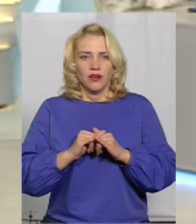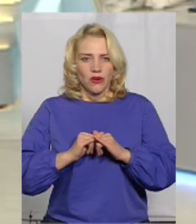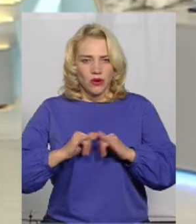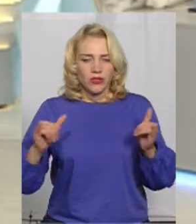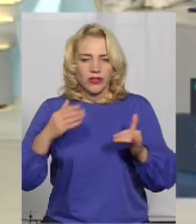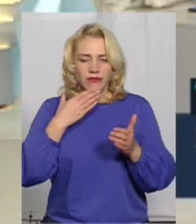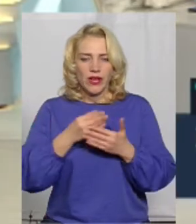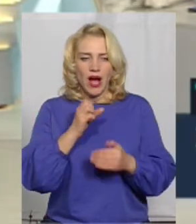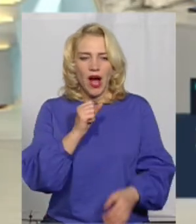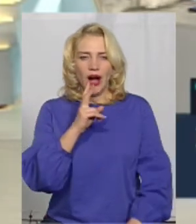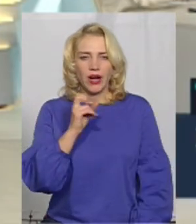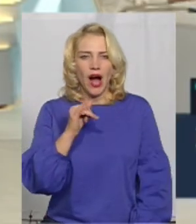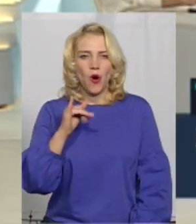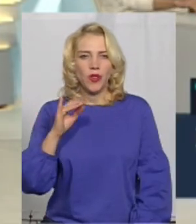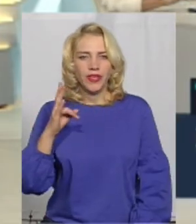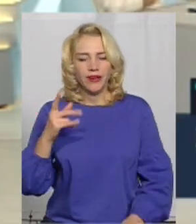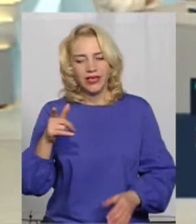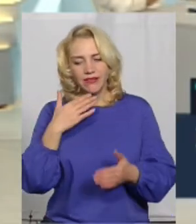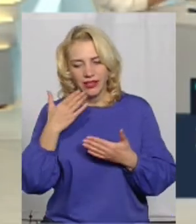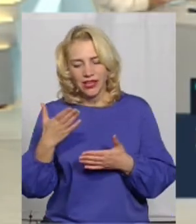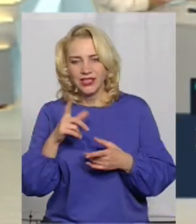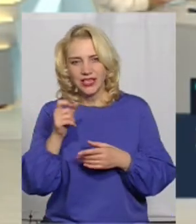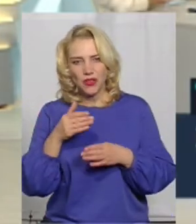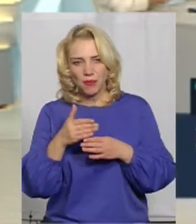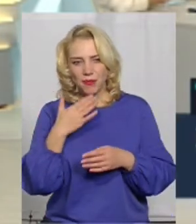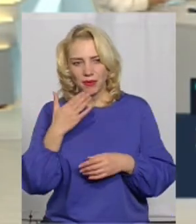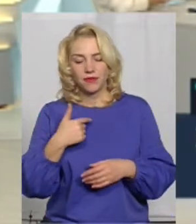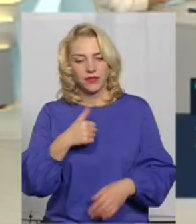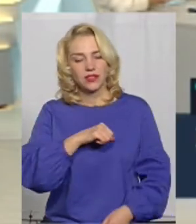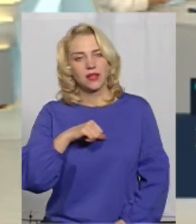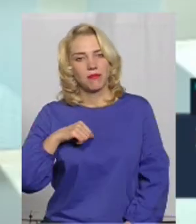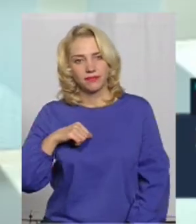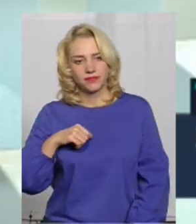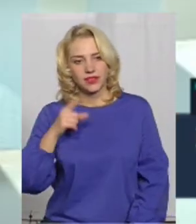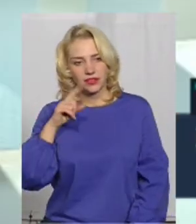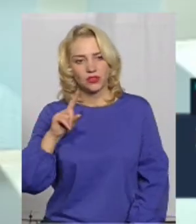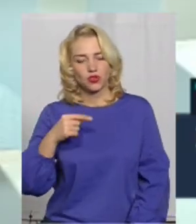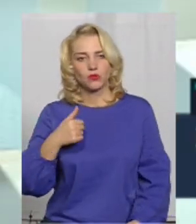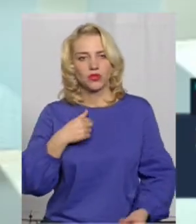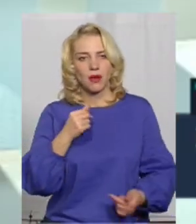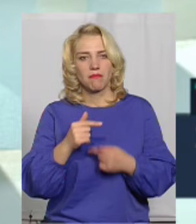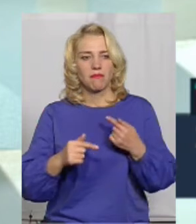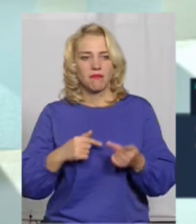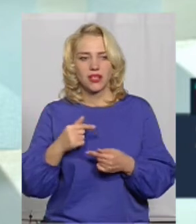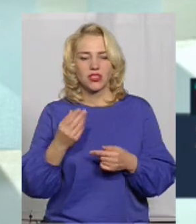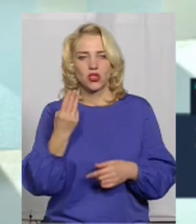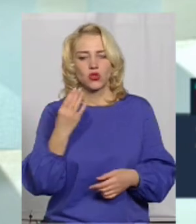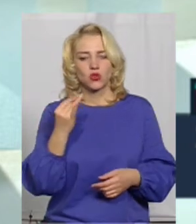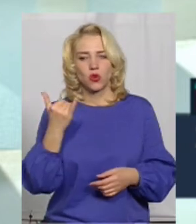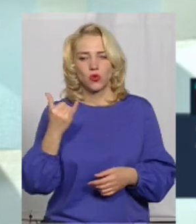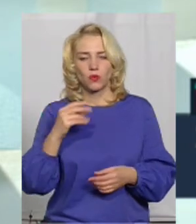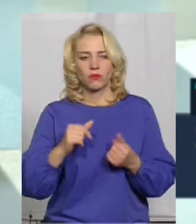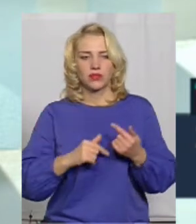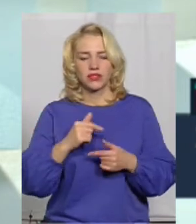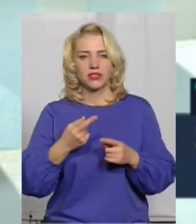такий досвід? Ви зверталися за допомогою? Чи ви все самі? Я сама. Знаєте чому? Тому що я менеджер шоу-бізнесу, а я на цю сферу навчалася.